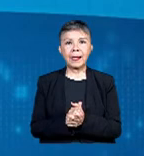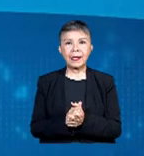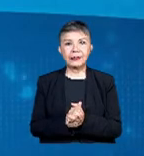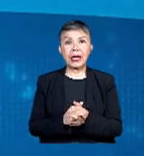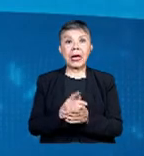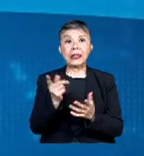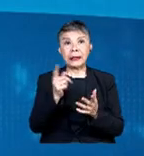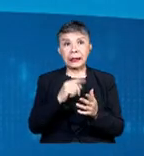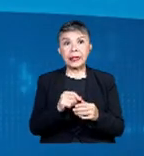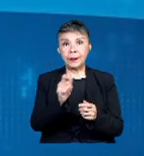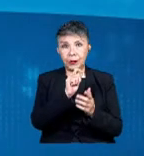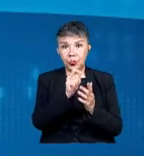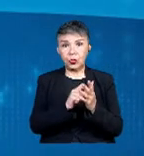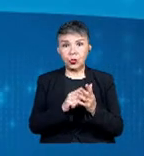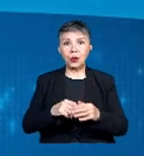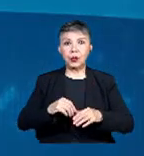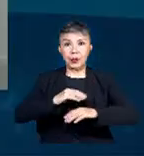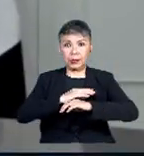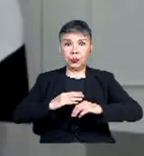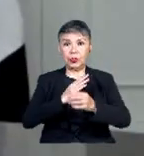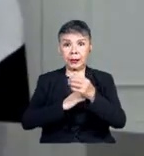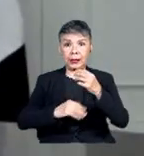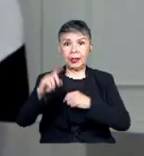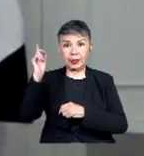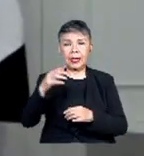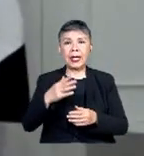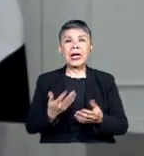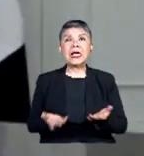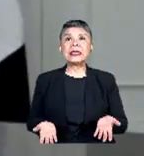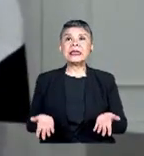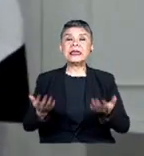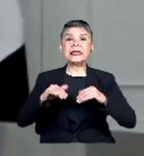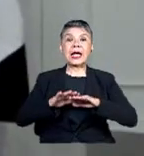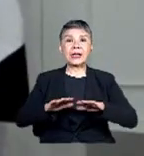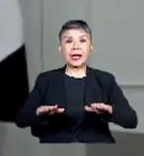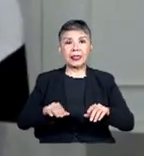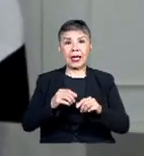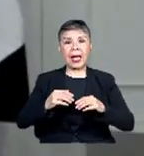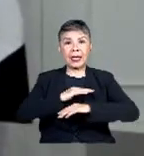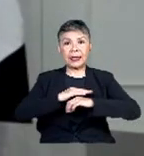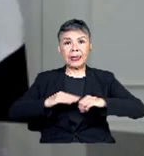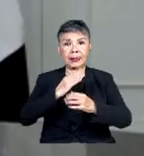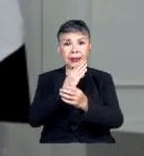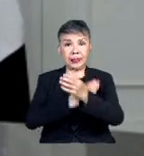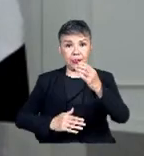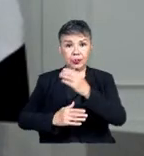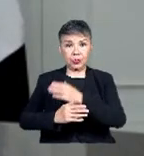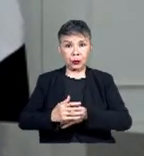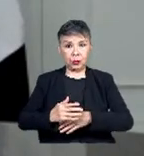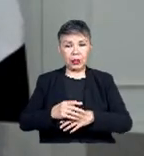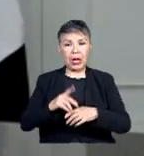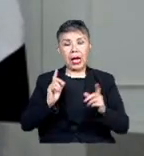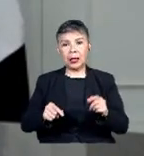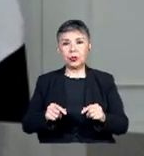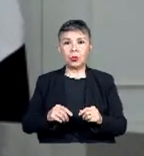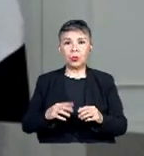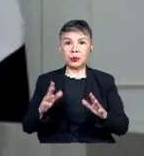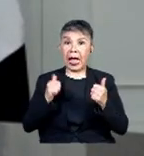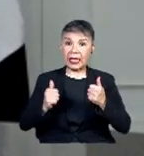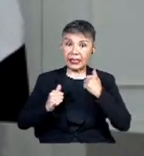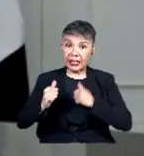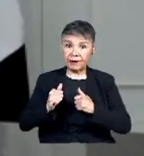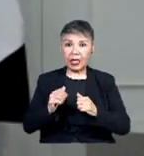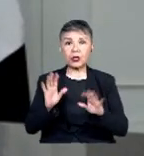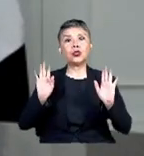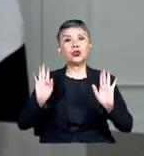dalam desain besar olahraga nasional atau DBON, kesejahteraan para atlet, baik mereka masih